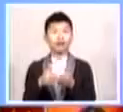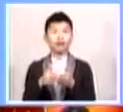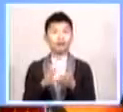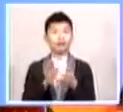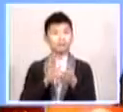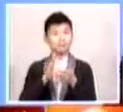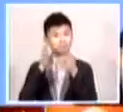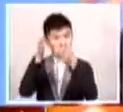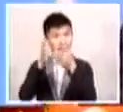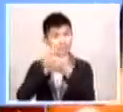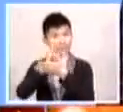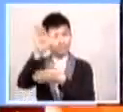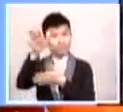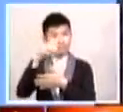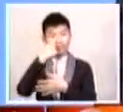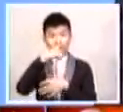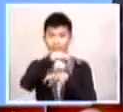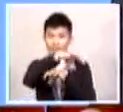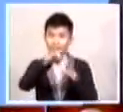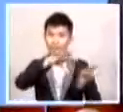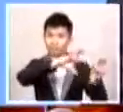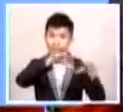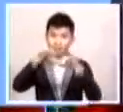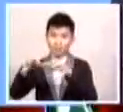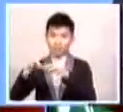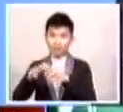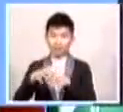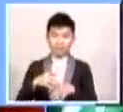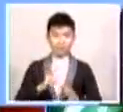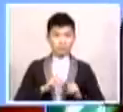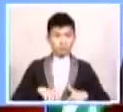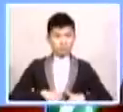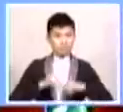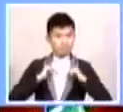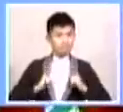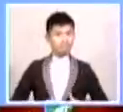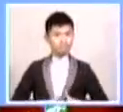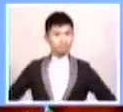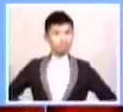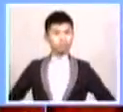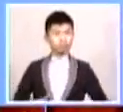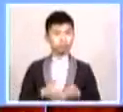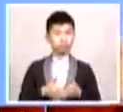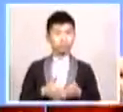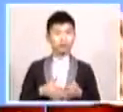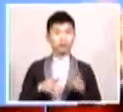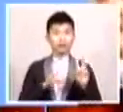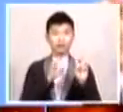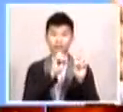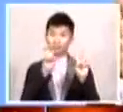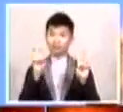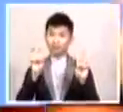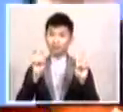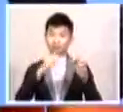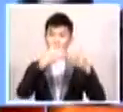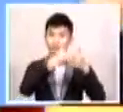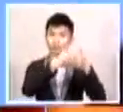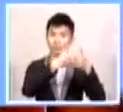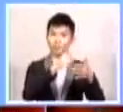来，台湾周边的国家都雄心万丈。2020年，中国就要把它的